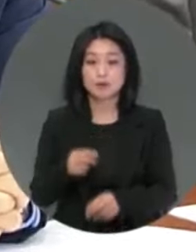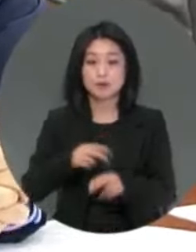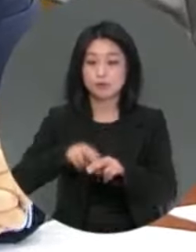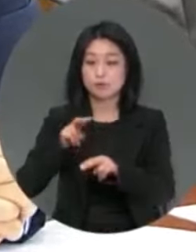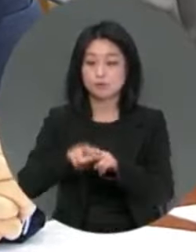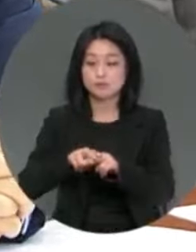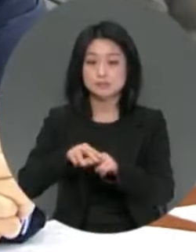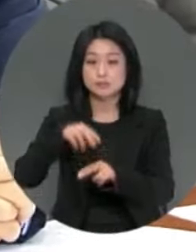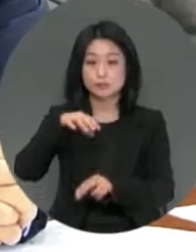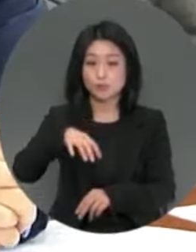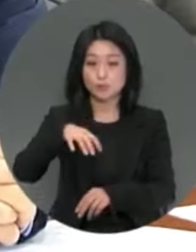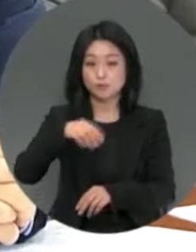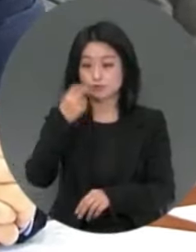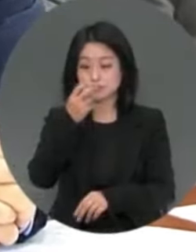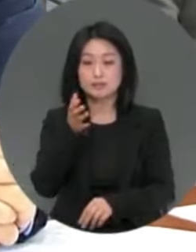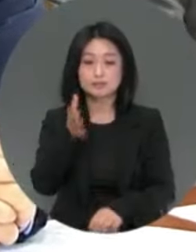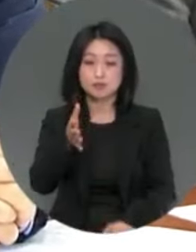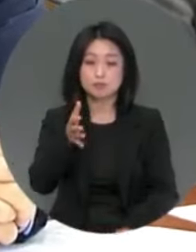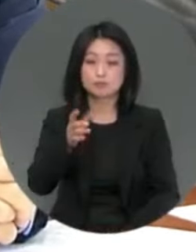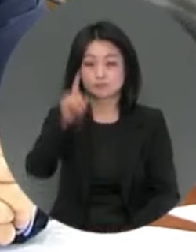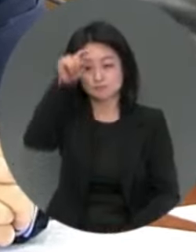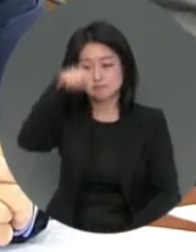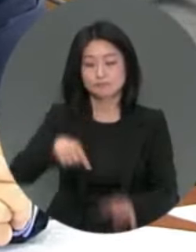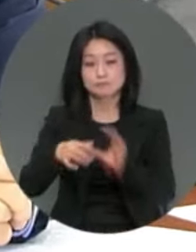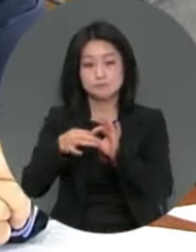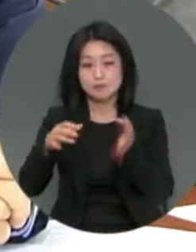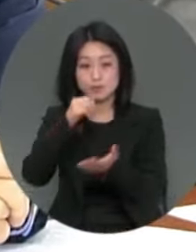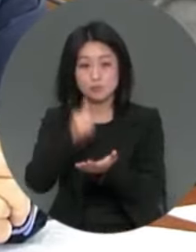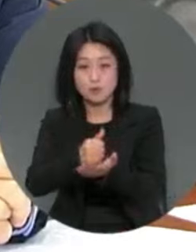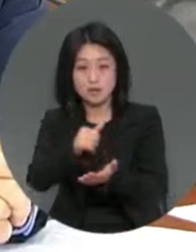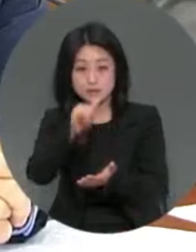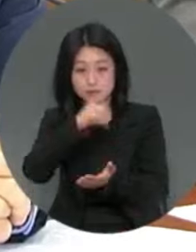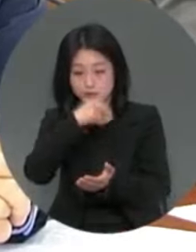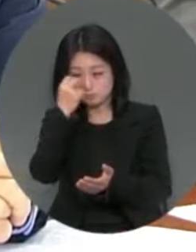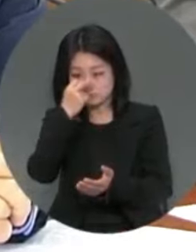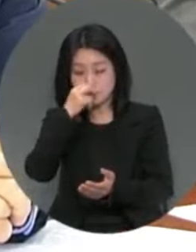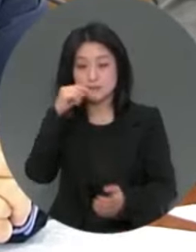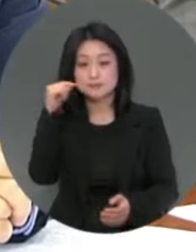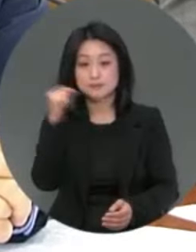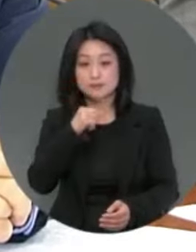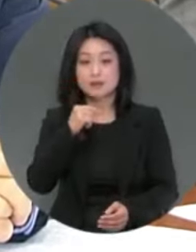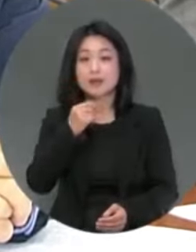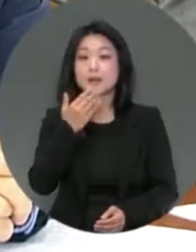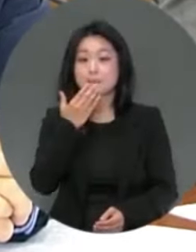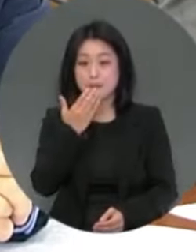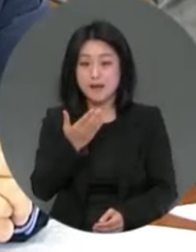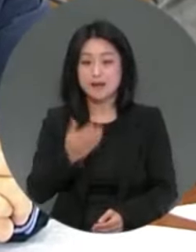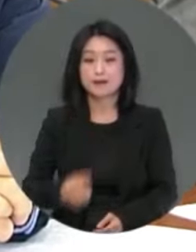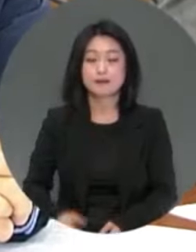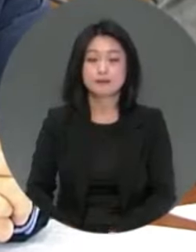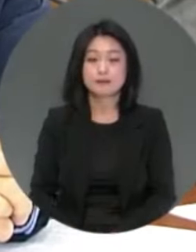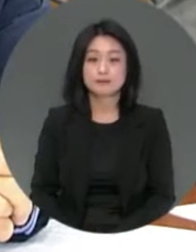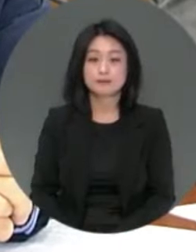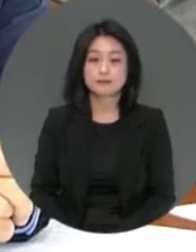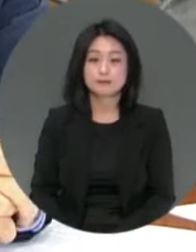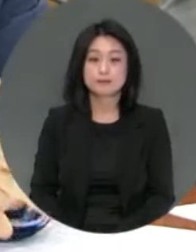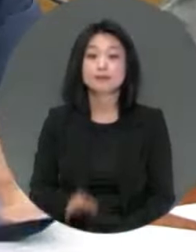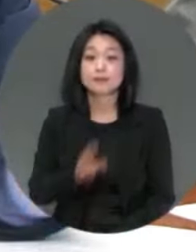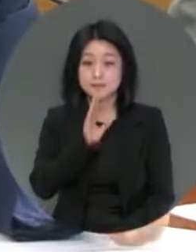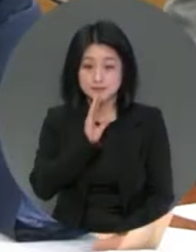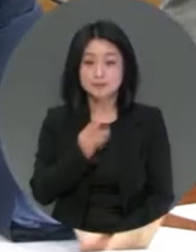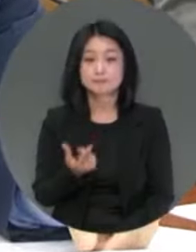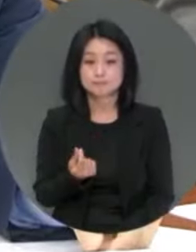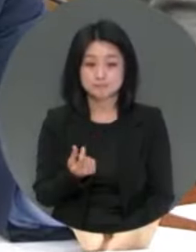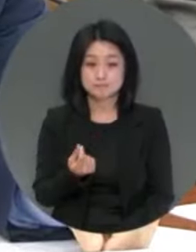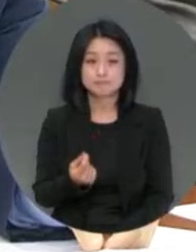공수처는 지휘과를 막론하고 범죄 혐의가 있으면 다 수사해야 되는 그런 수사기관이죠. 맞습니다.